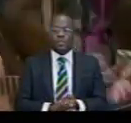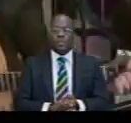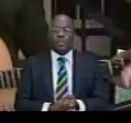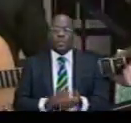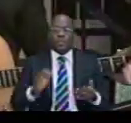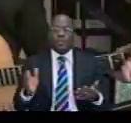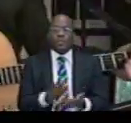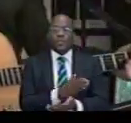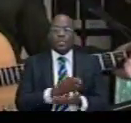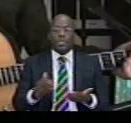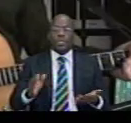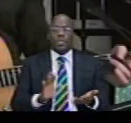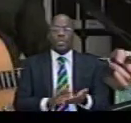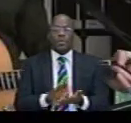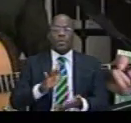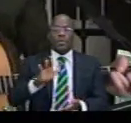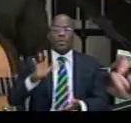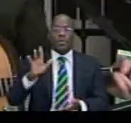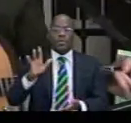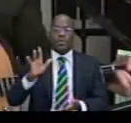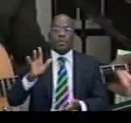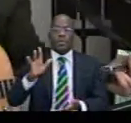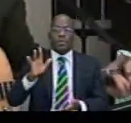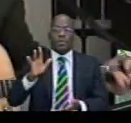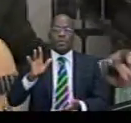chantant gloire,